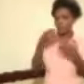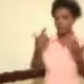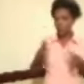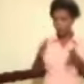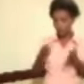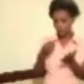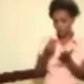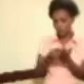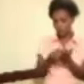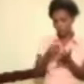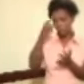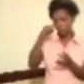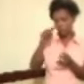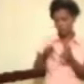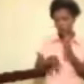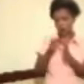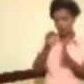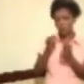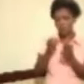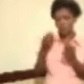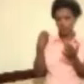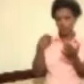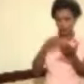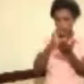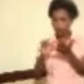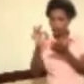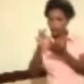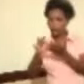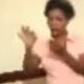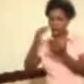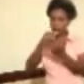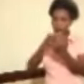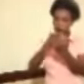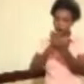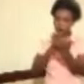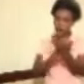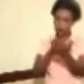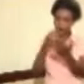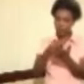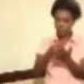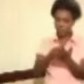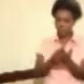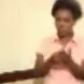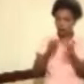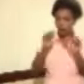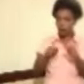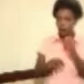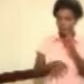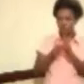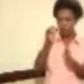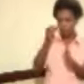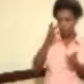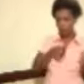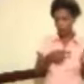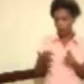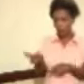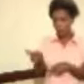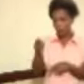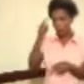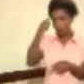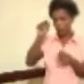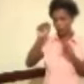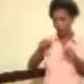parler de l'argent, on a relevé une liste, l'argent que nous avons joindre disponible rapidement dès que nous